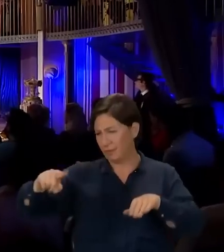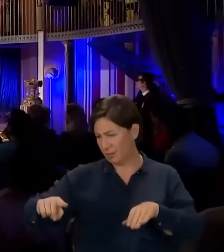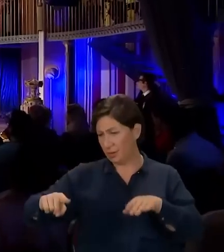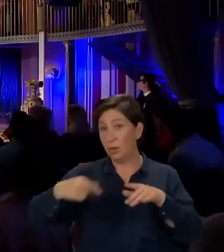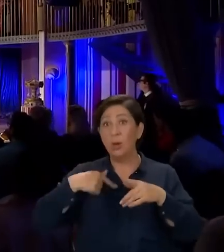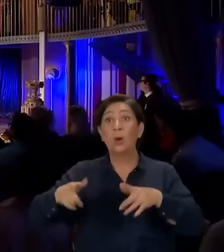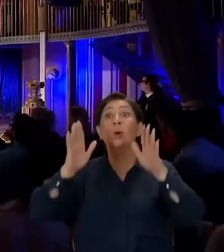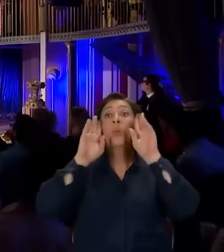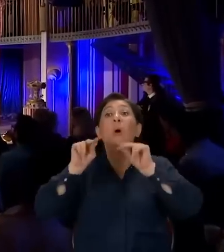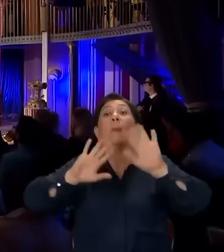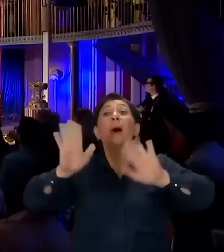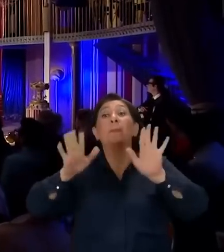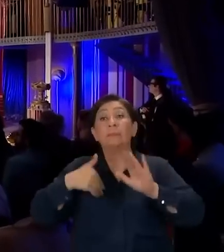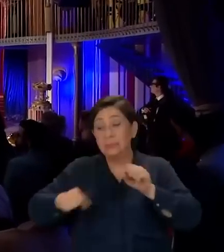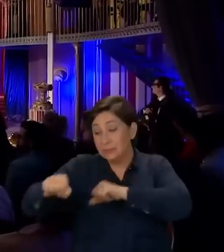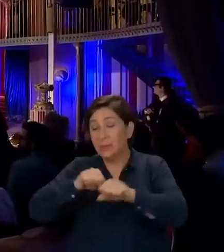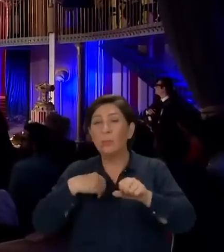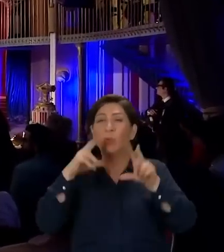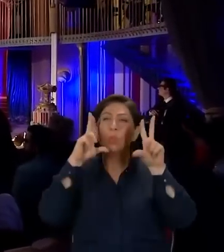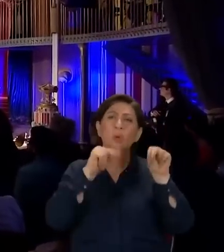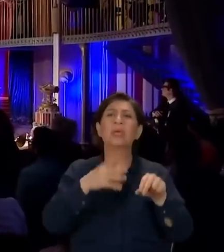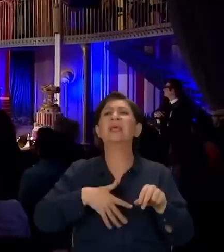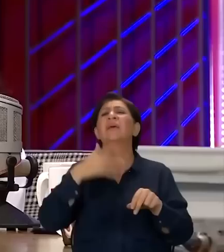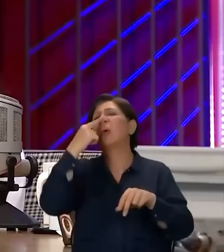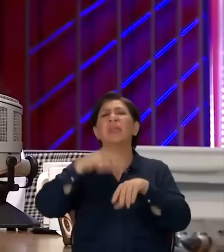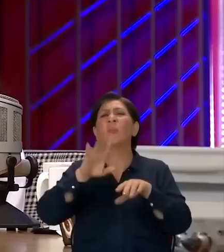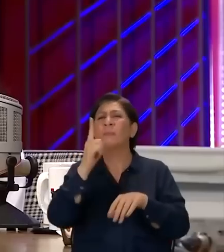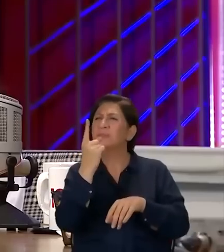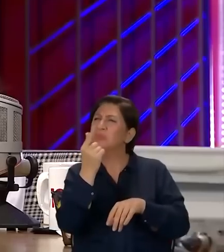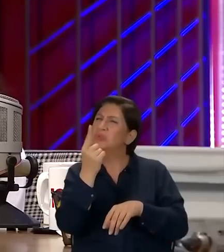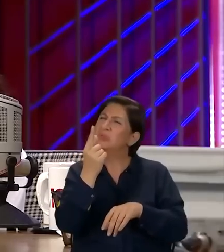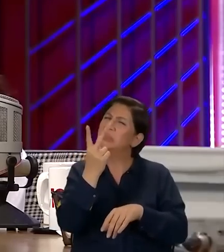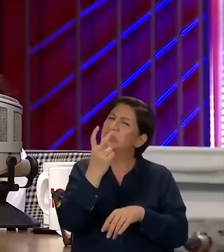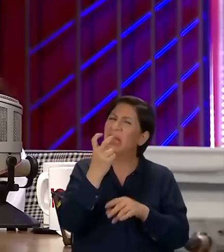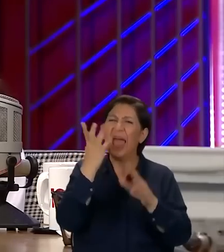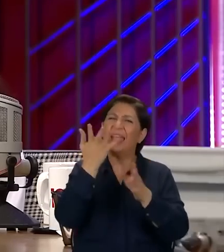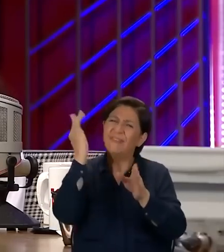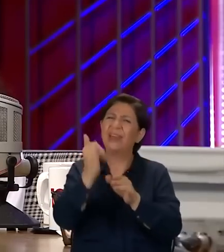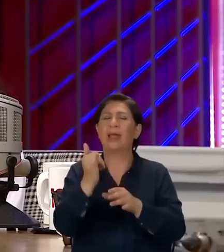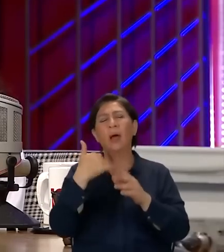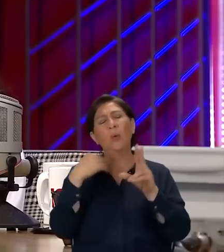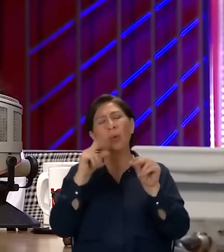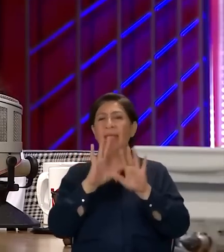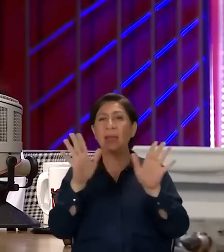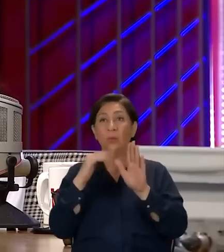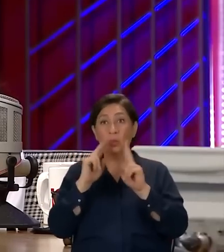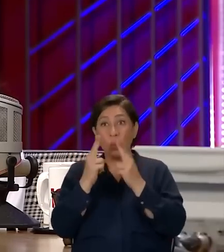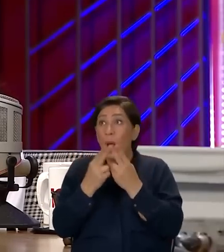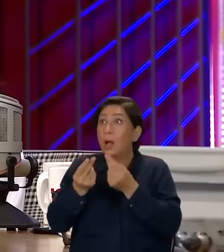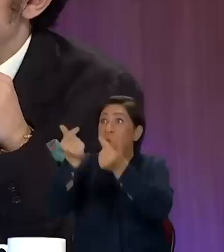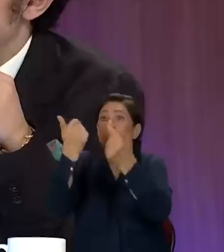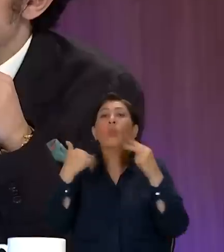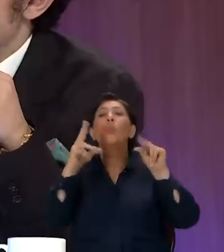duruyorsa asla uyuyamam. Zaten uykuya da inanmıyorum. Bir saat, bir buçuk saat. Kâfi. Dünya kaçıp gidiyor ellerimden. Niye uyuyayım lan